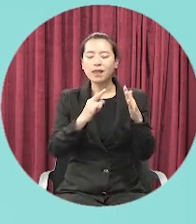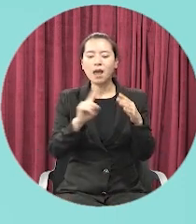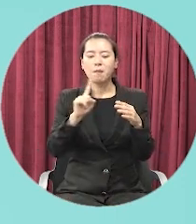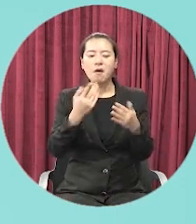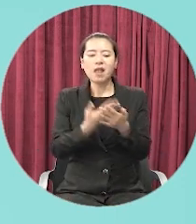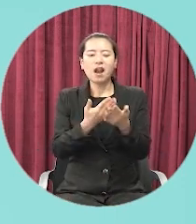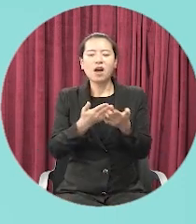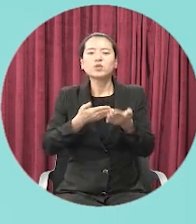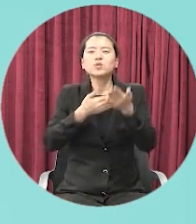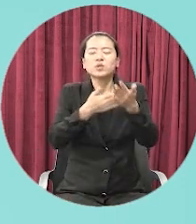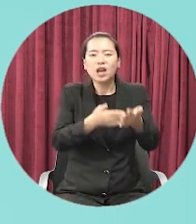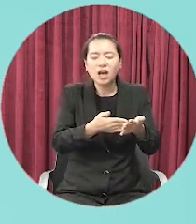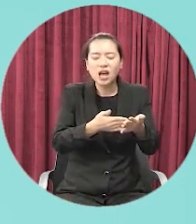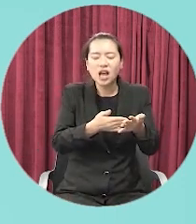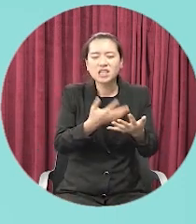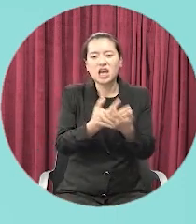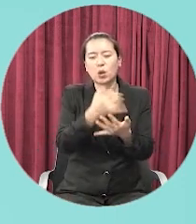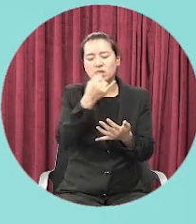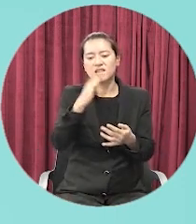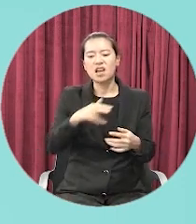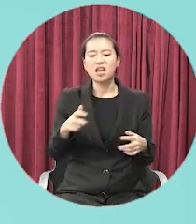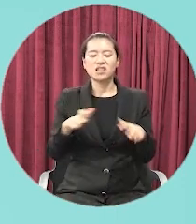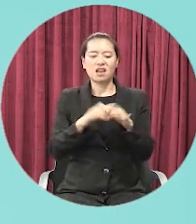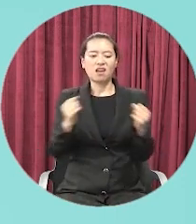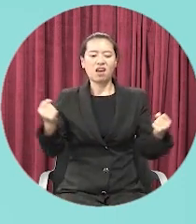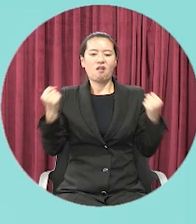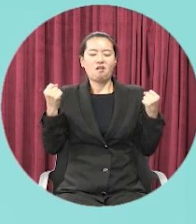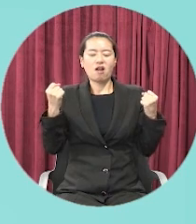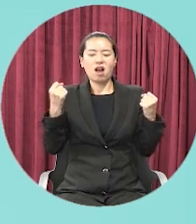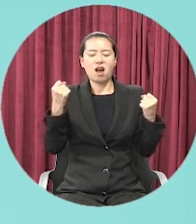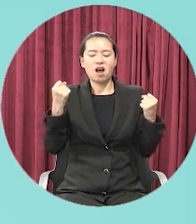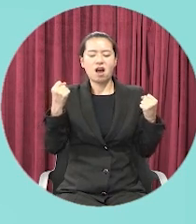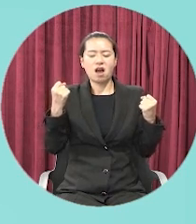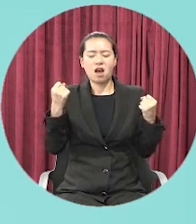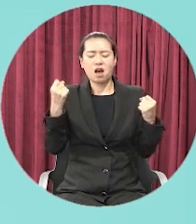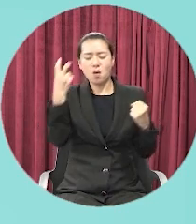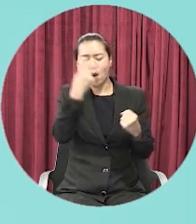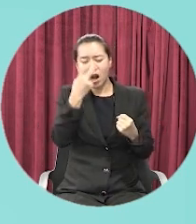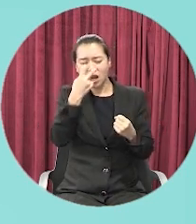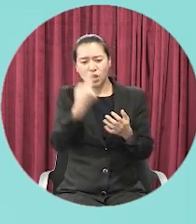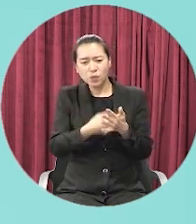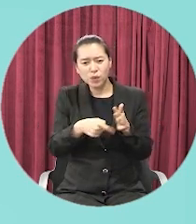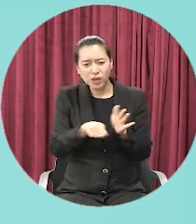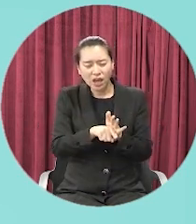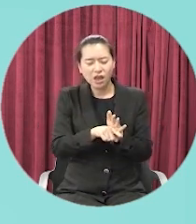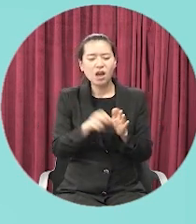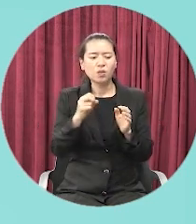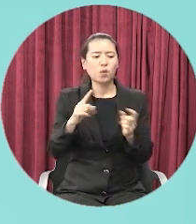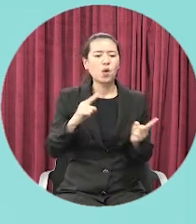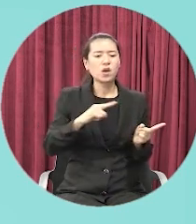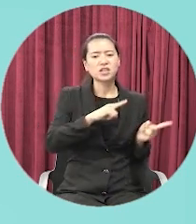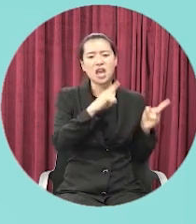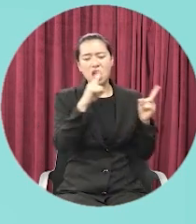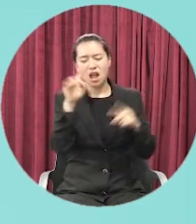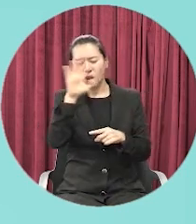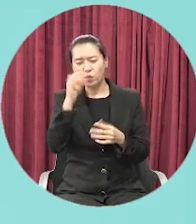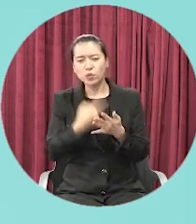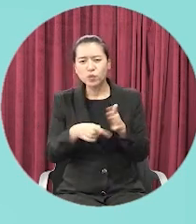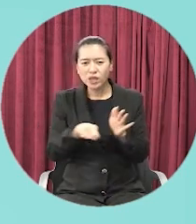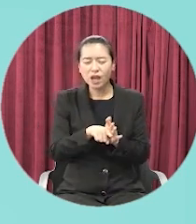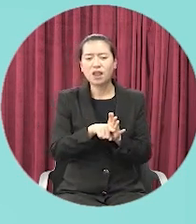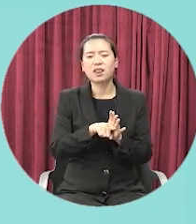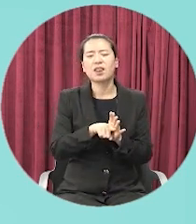거지 퍼스펙티브 하게 장애인 건강관리를 하면서 거기서 발생되는 될까 제알 운동이 하면서 발송될 데이터가